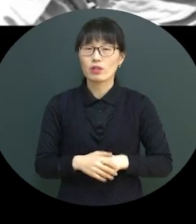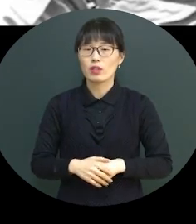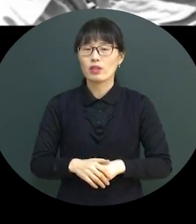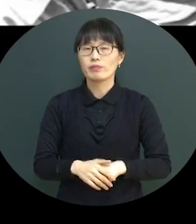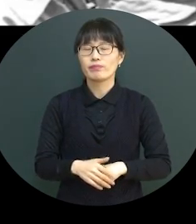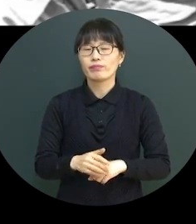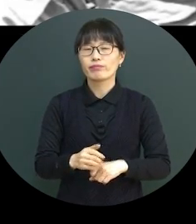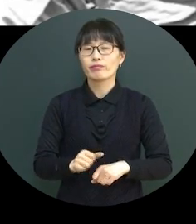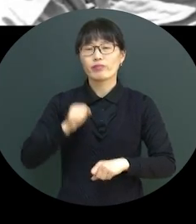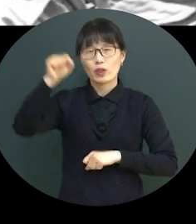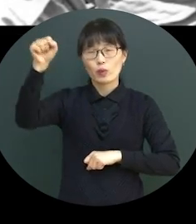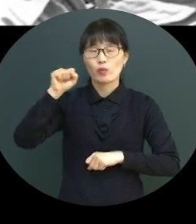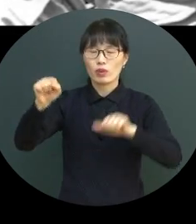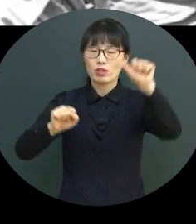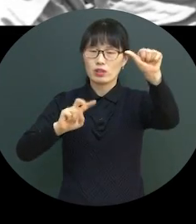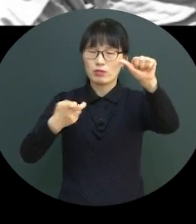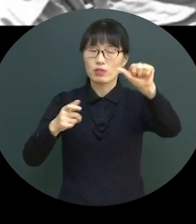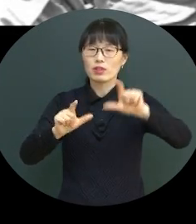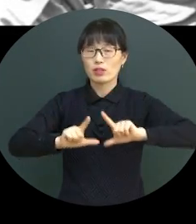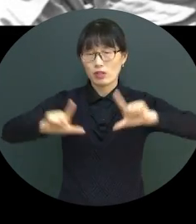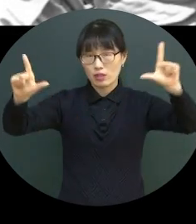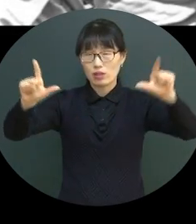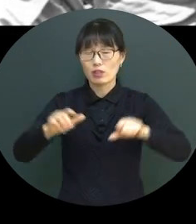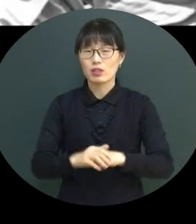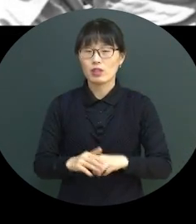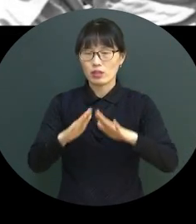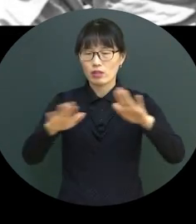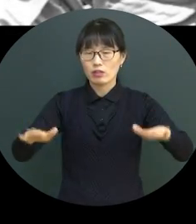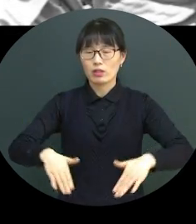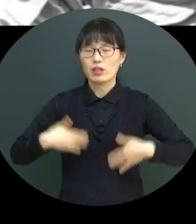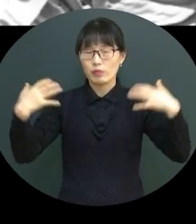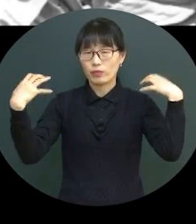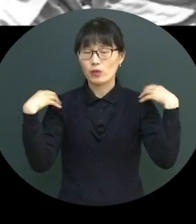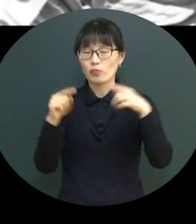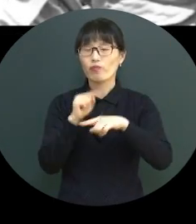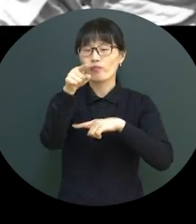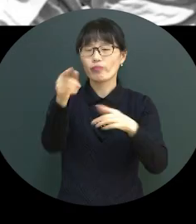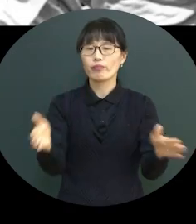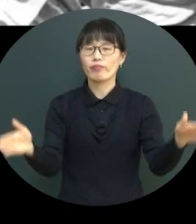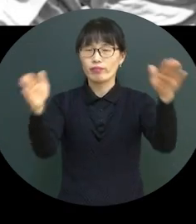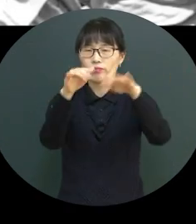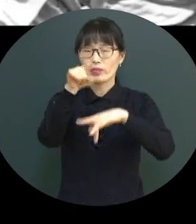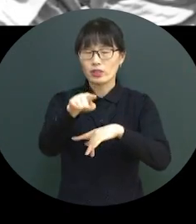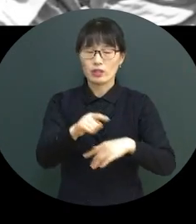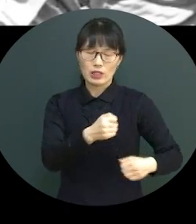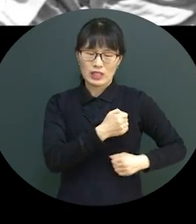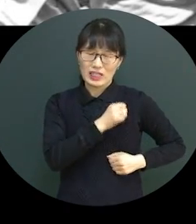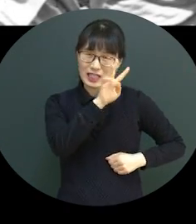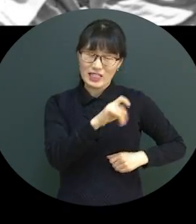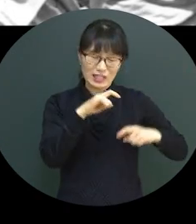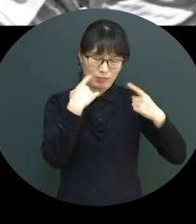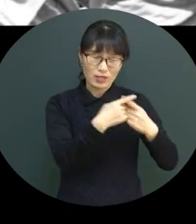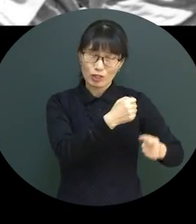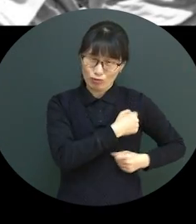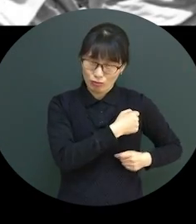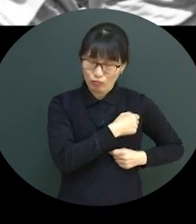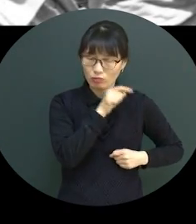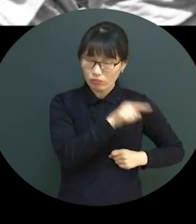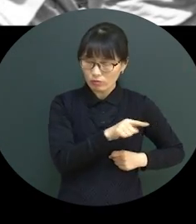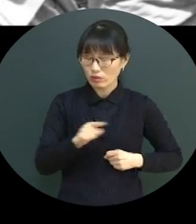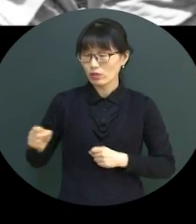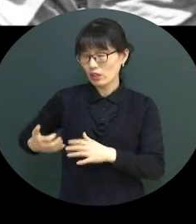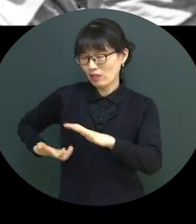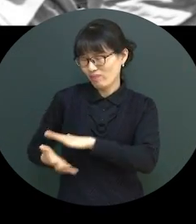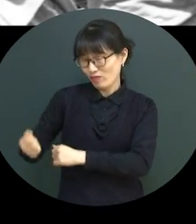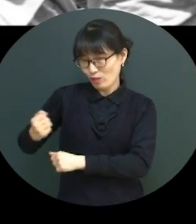항쟁 마지막 날인 5월 27일 전남도청 별관 건물에서 시민군은 계엄군의 무력 진압